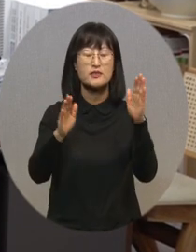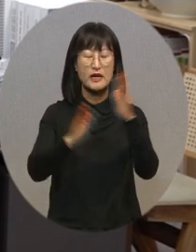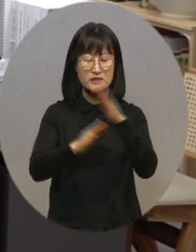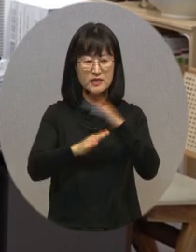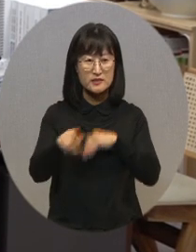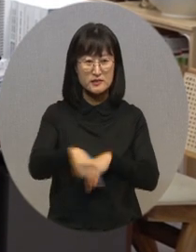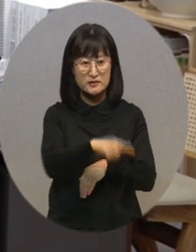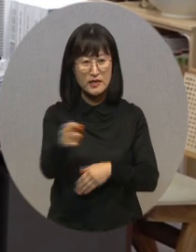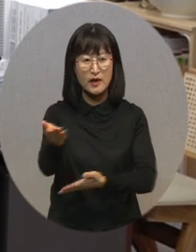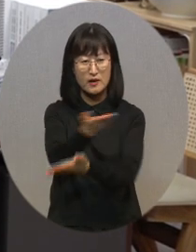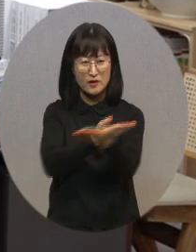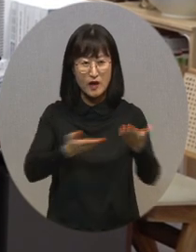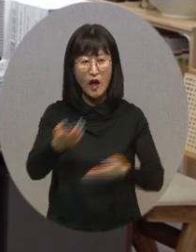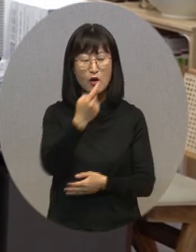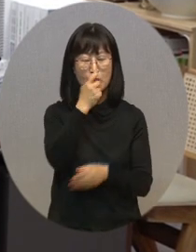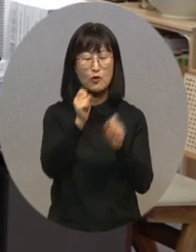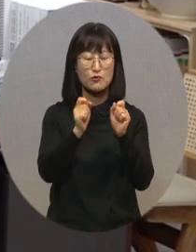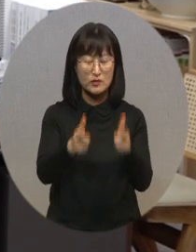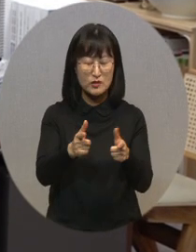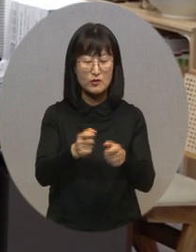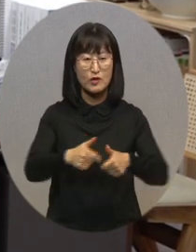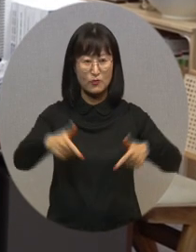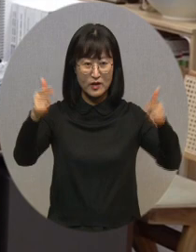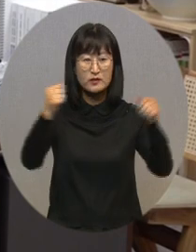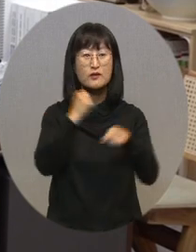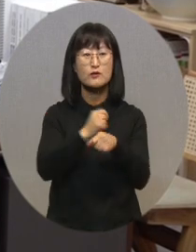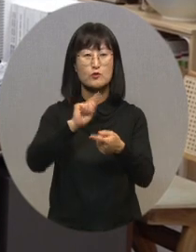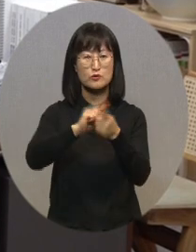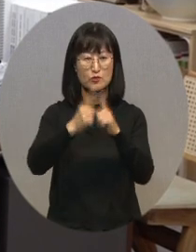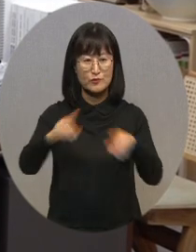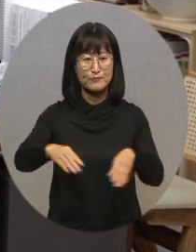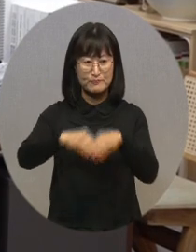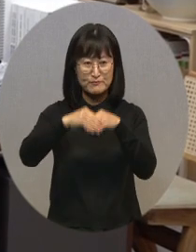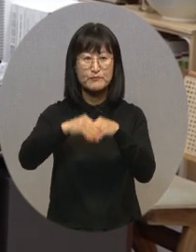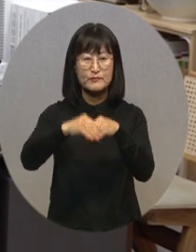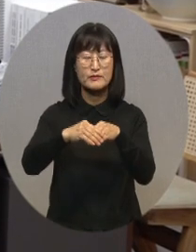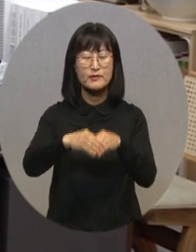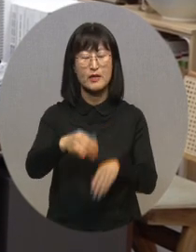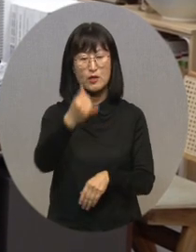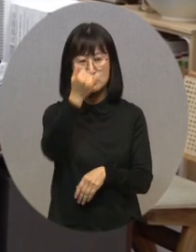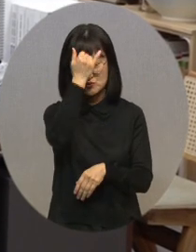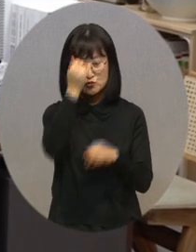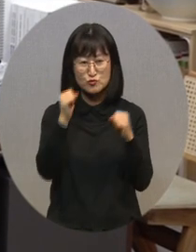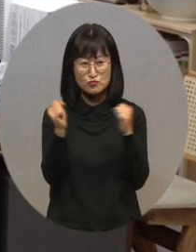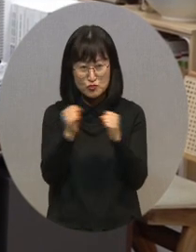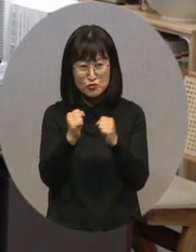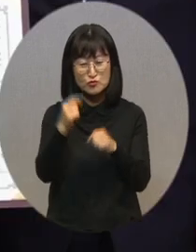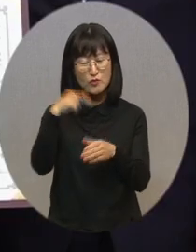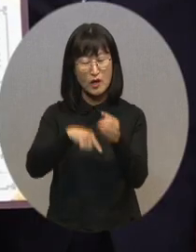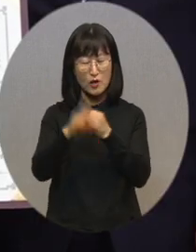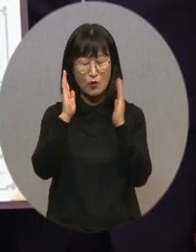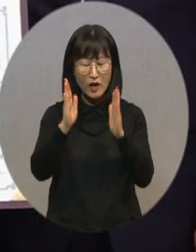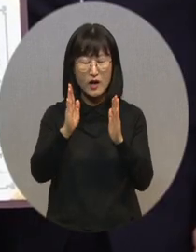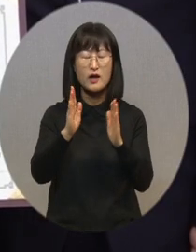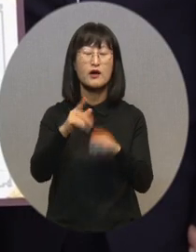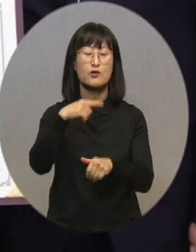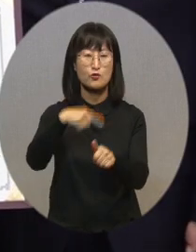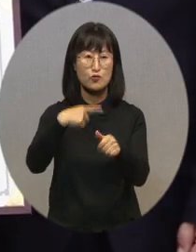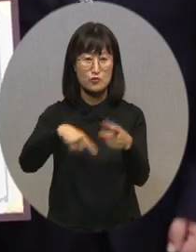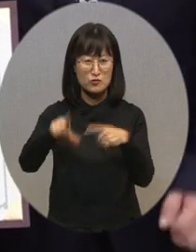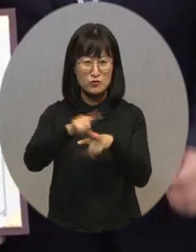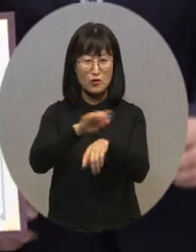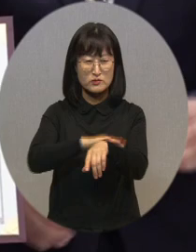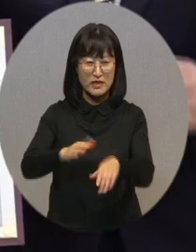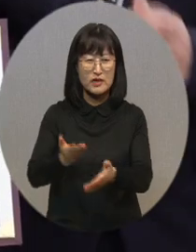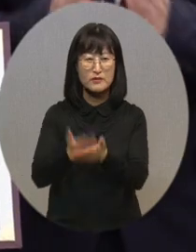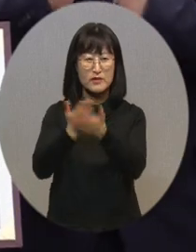배움의 기회를 확대해 갈 수 있도록 지속 협력하고 충북의 과학교육 활성화뿐만 아니라 견고한 교육 생태계를